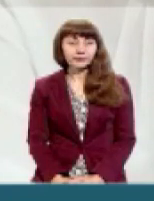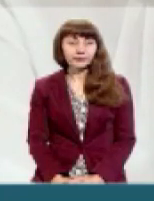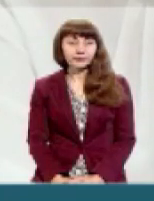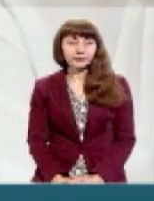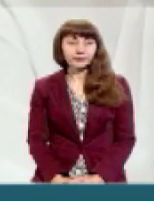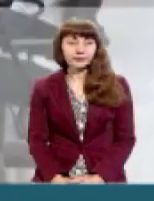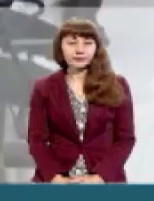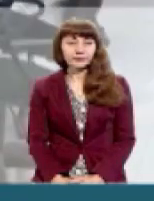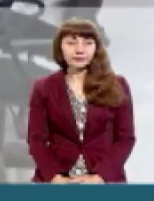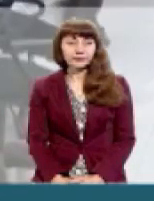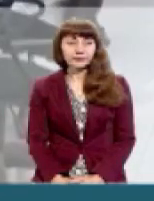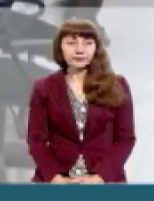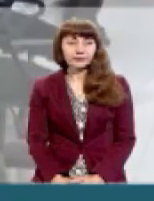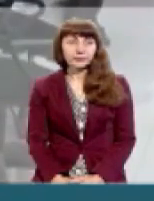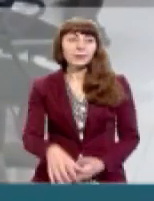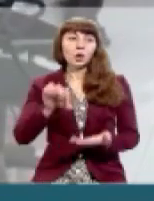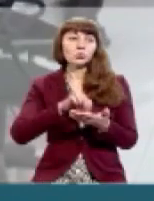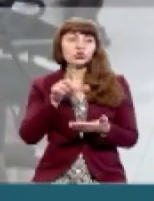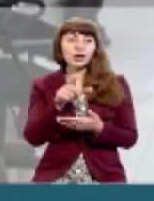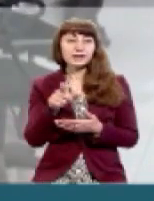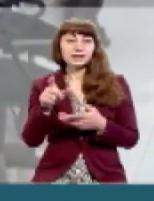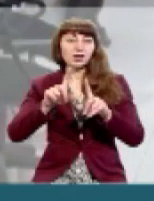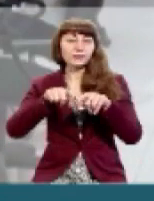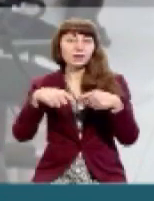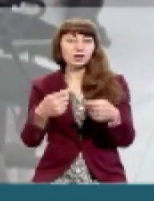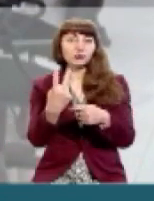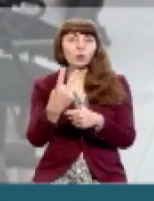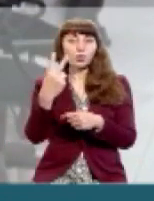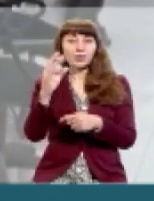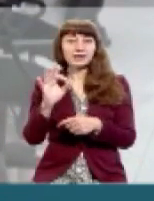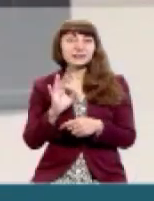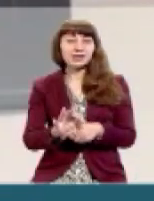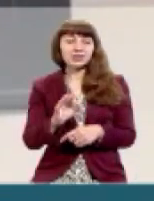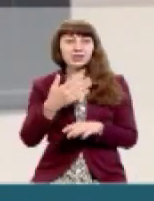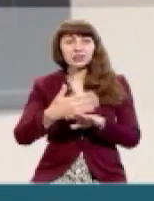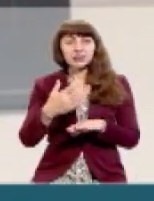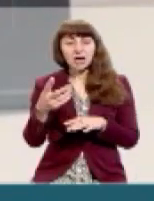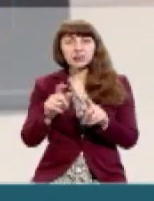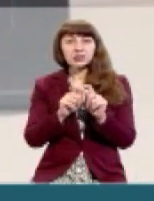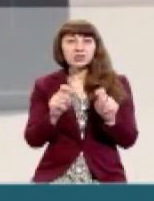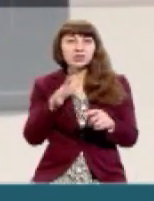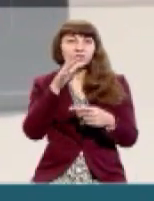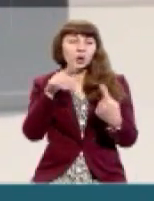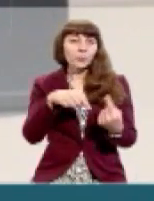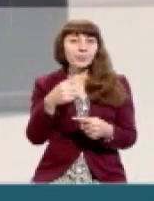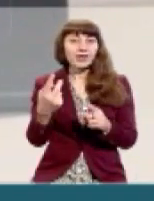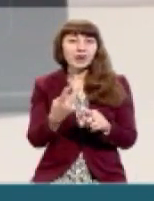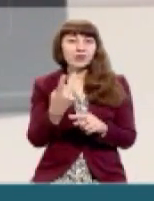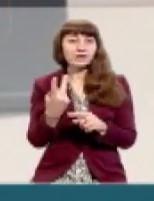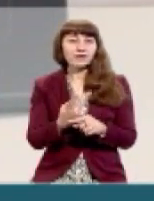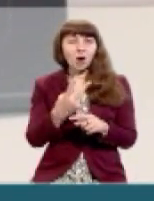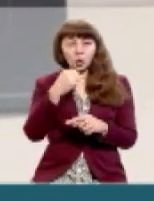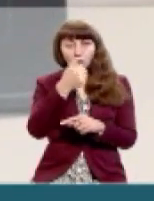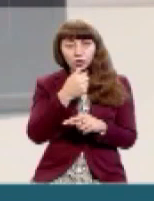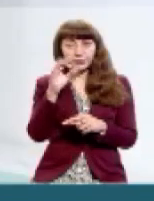программе участникам программы выдается двухпроцентный кредит на открытие своего дела первые два года процент не платится